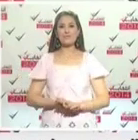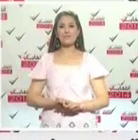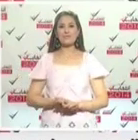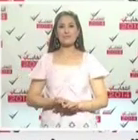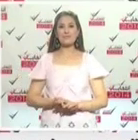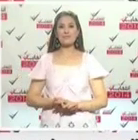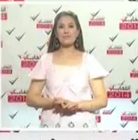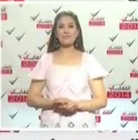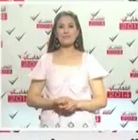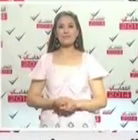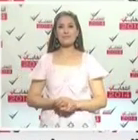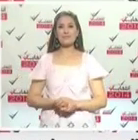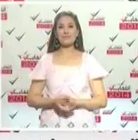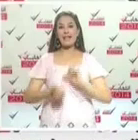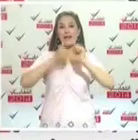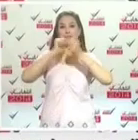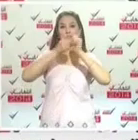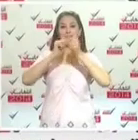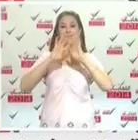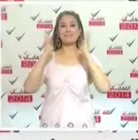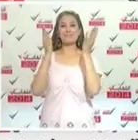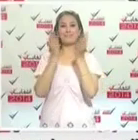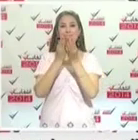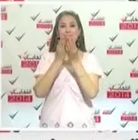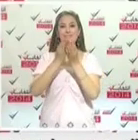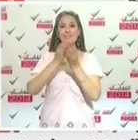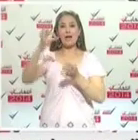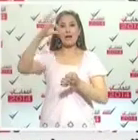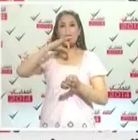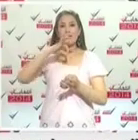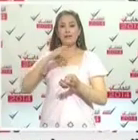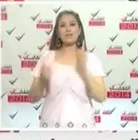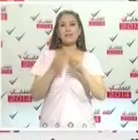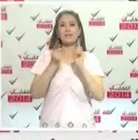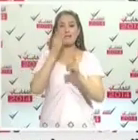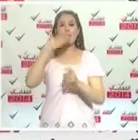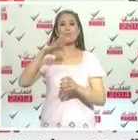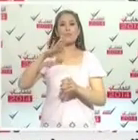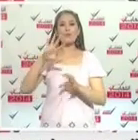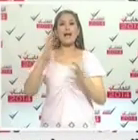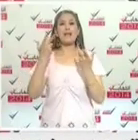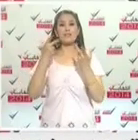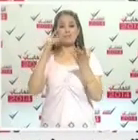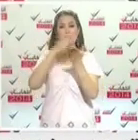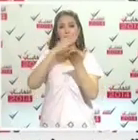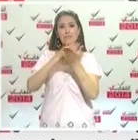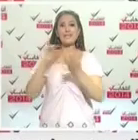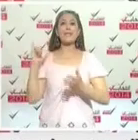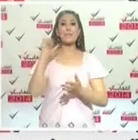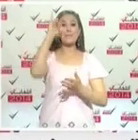في نطاق المنافسه هك قاللي ش ش خصتك قلت له خاطر تسكره الطياره تولي